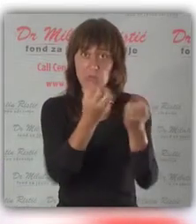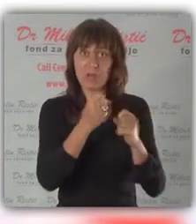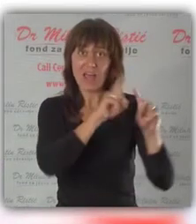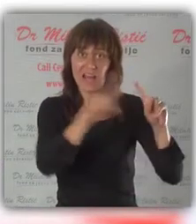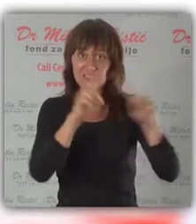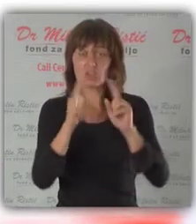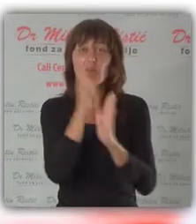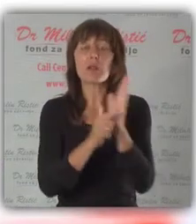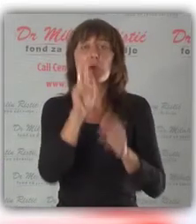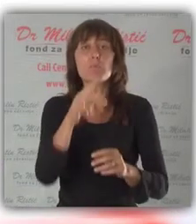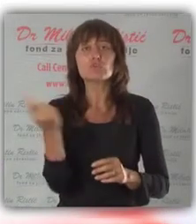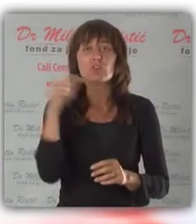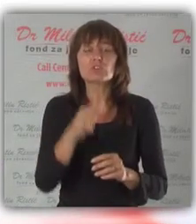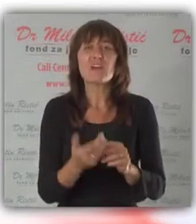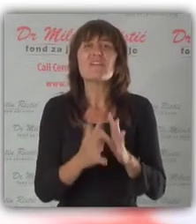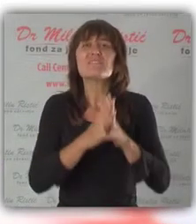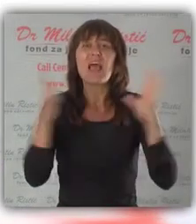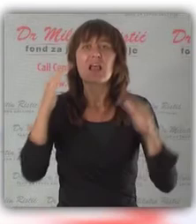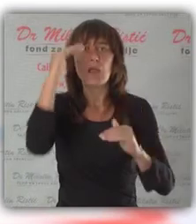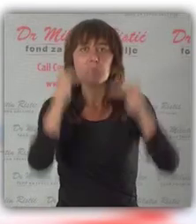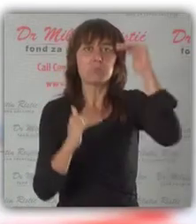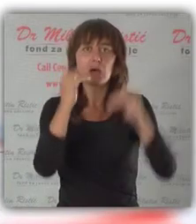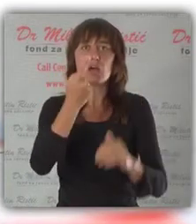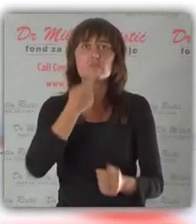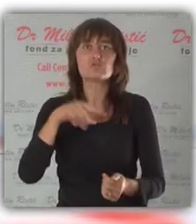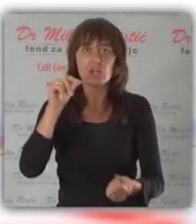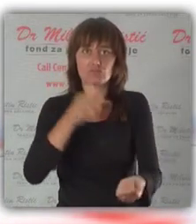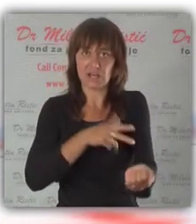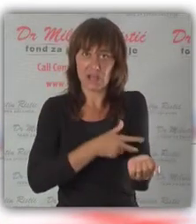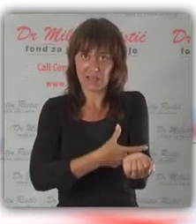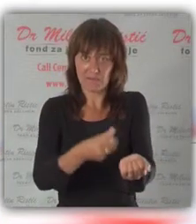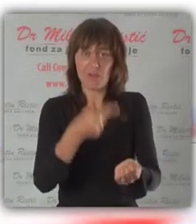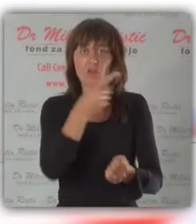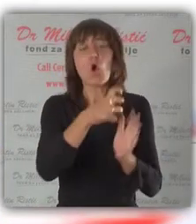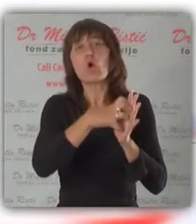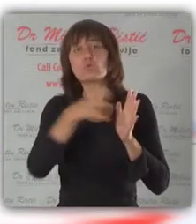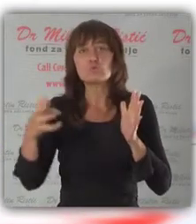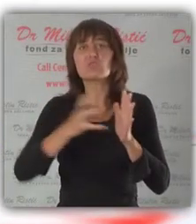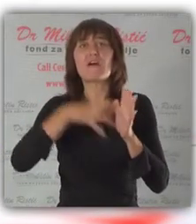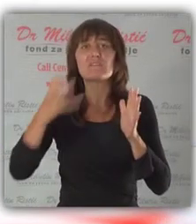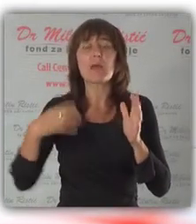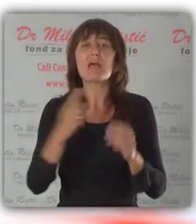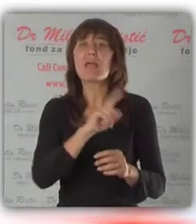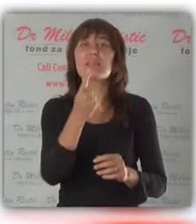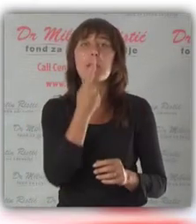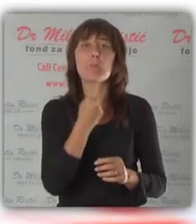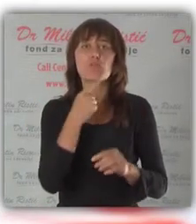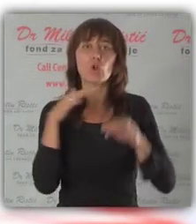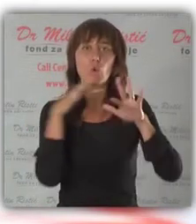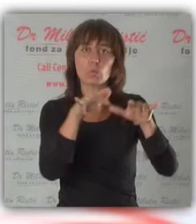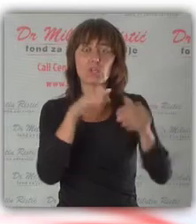ukoliko se hrana uzima u različito vreme, može da dođe do velike varijacije šećera u krvi i to onda u dužem vremenskom periodu nepovoljno